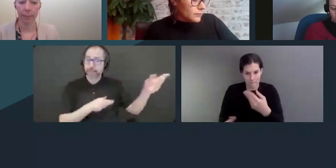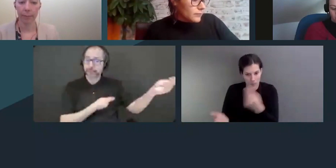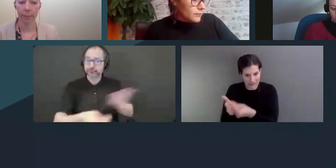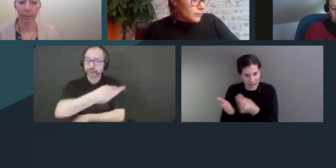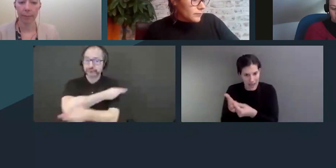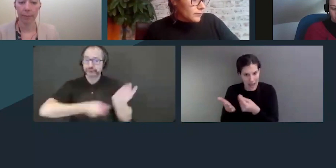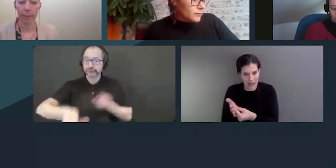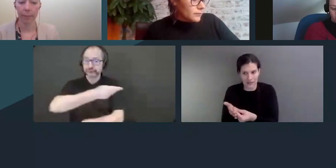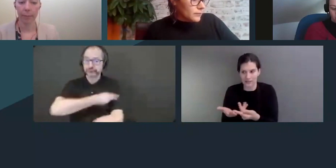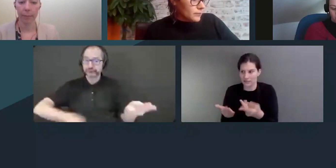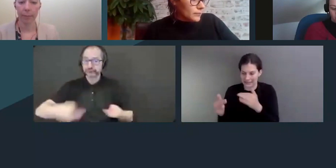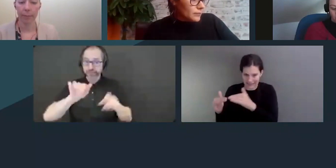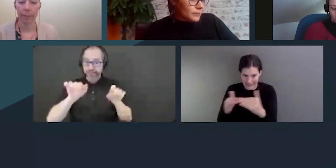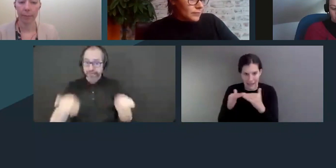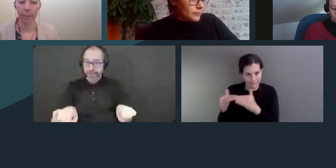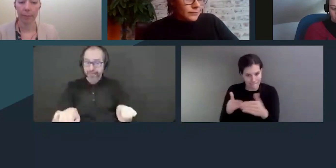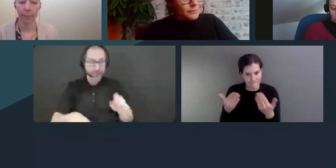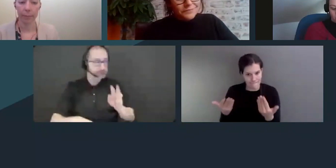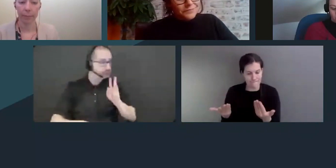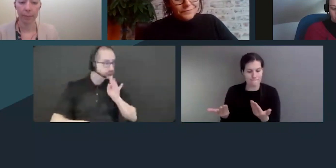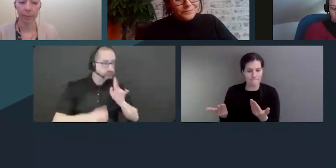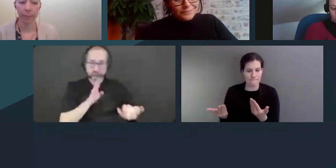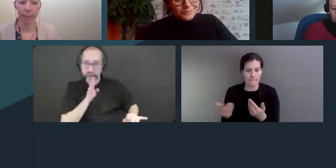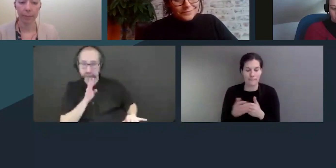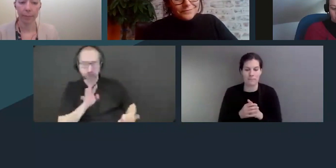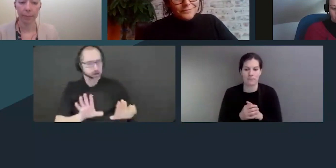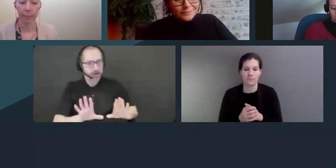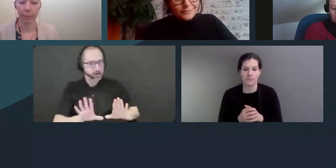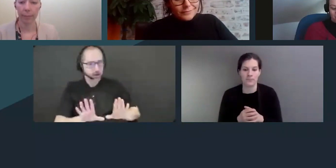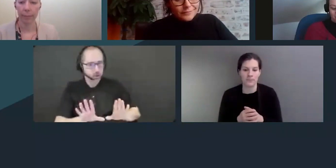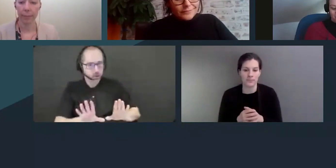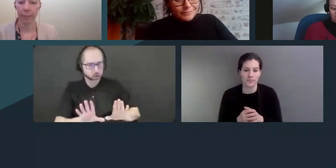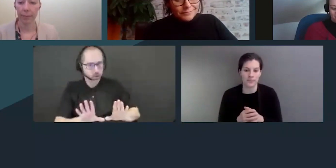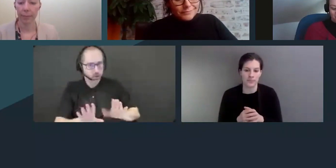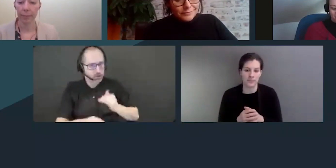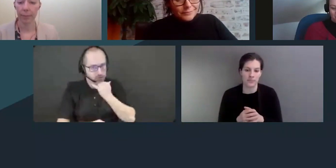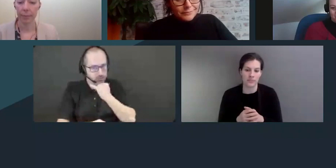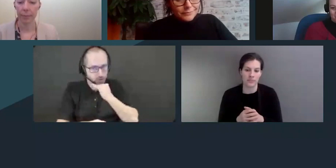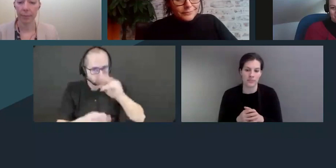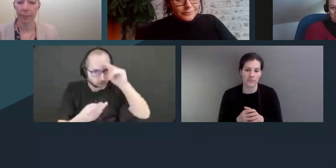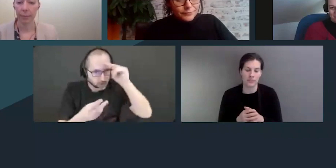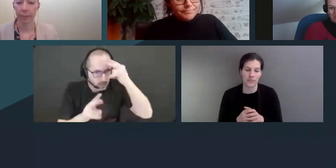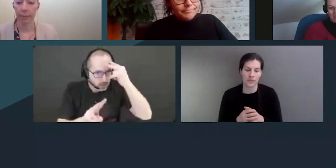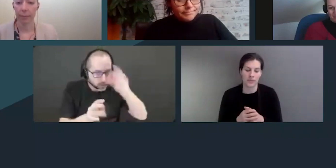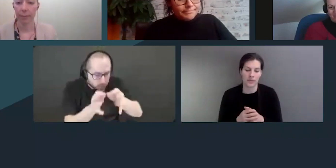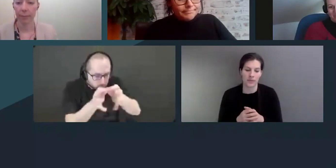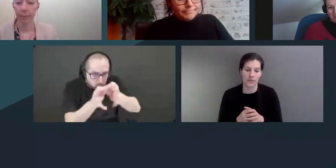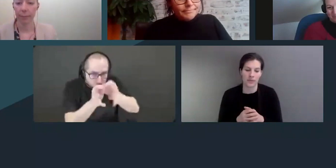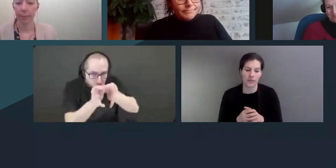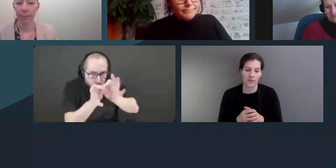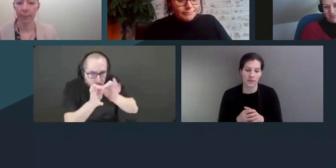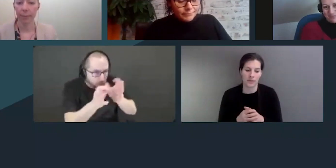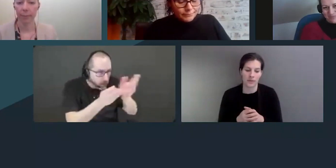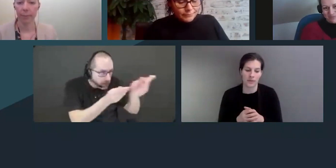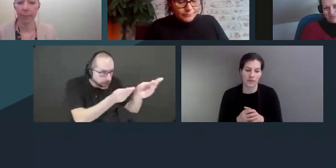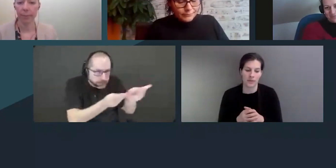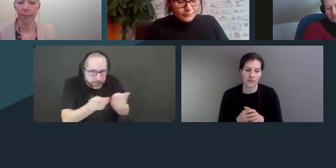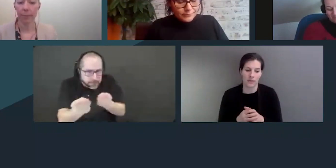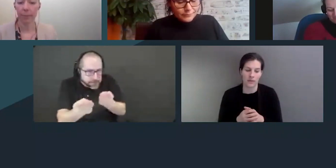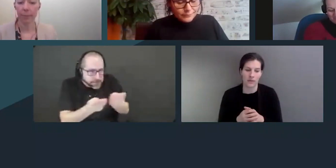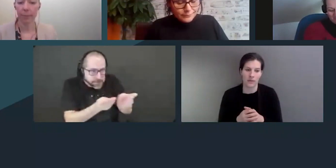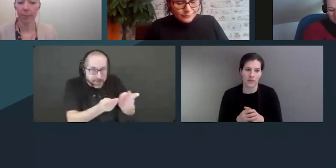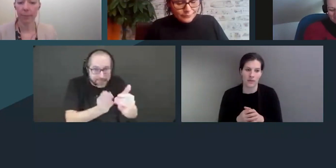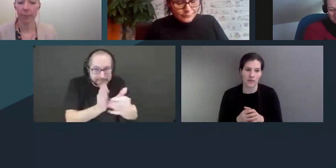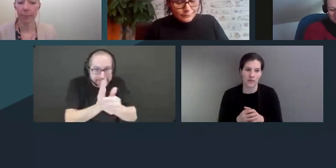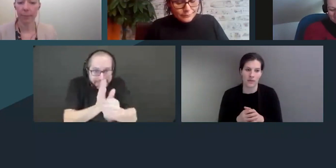C'est faux. L'interprétation est une compétence. C'est une forme de connaissance, c'est un art pour apprendre toutes